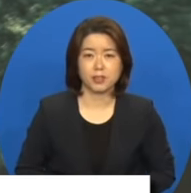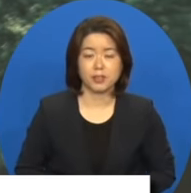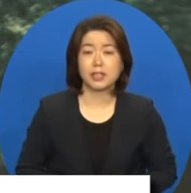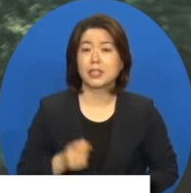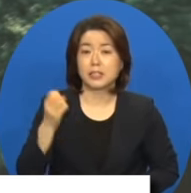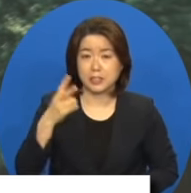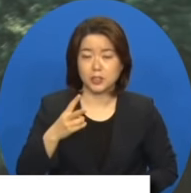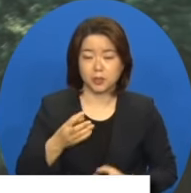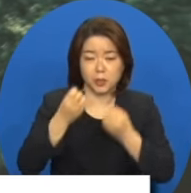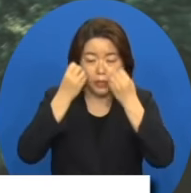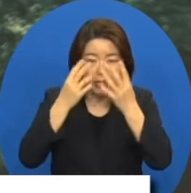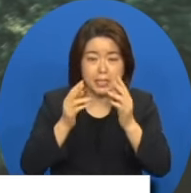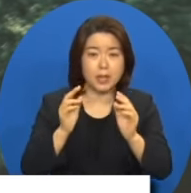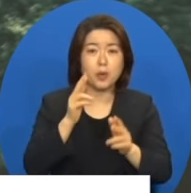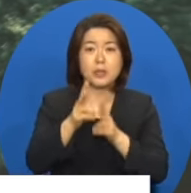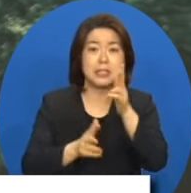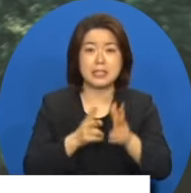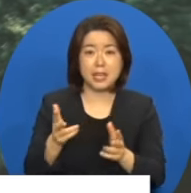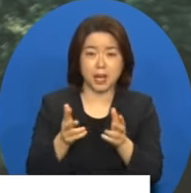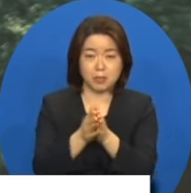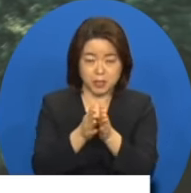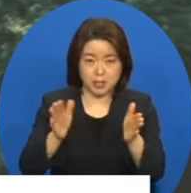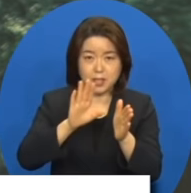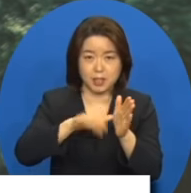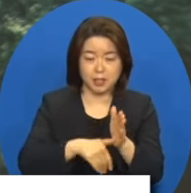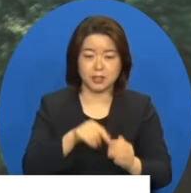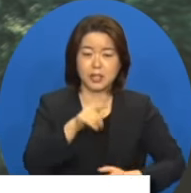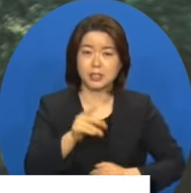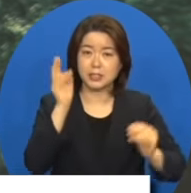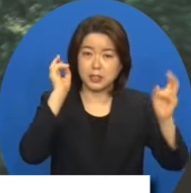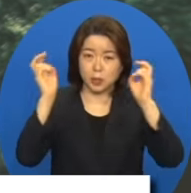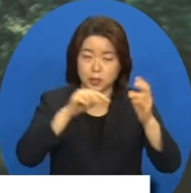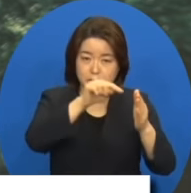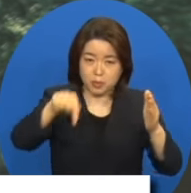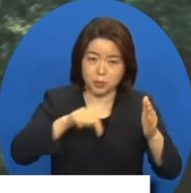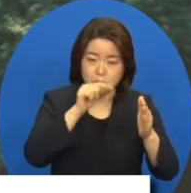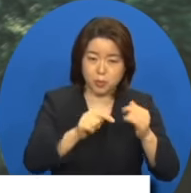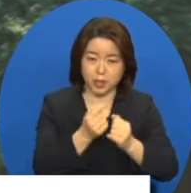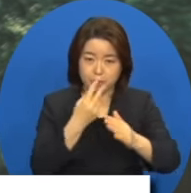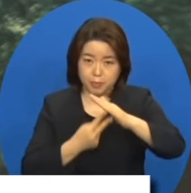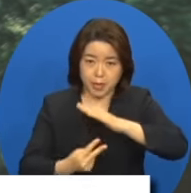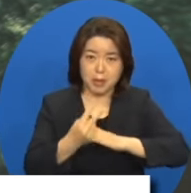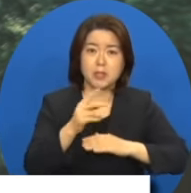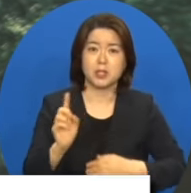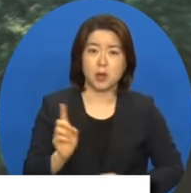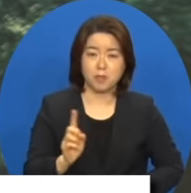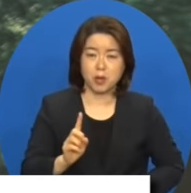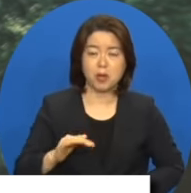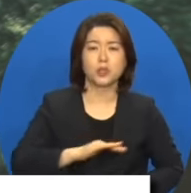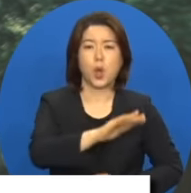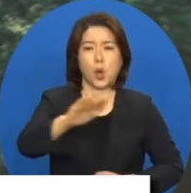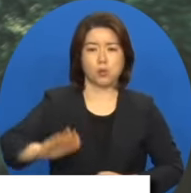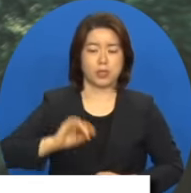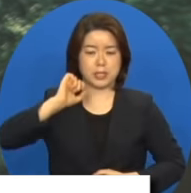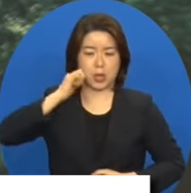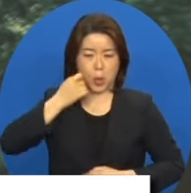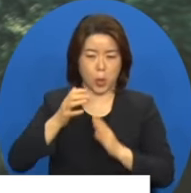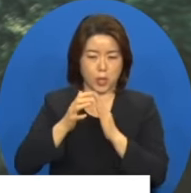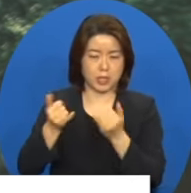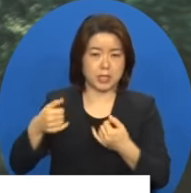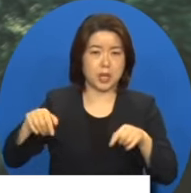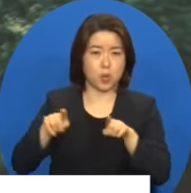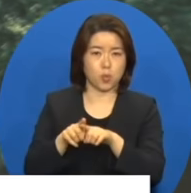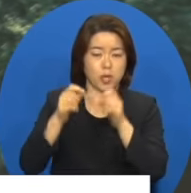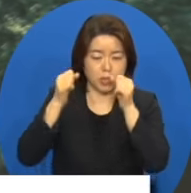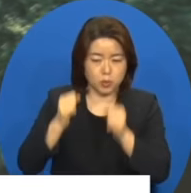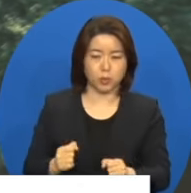그리고 새로운 사업을 시작하게 될 때 그 회사의 비전을 우리는 어려운 자를 위해